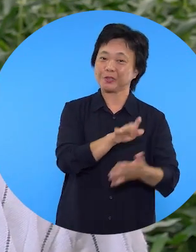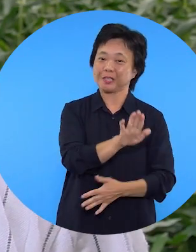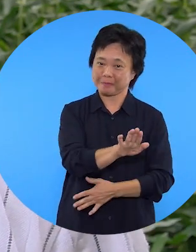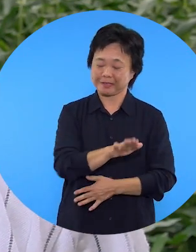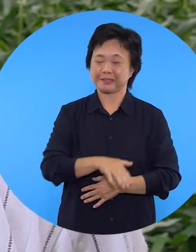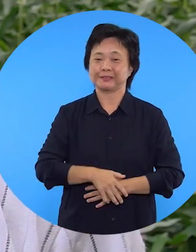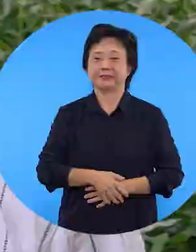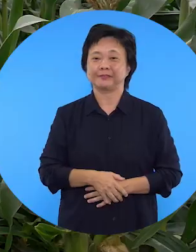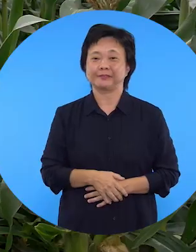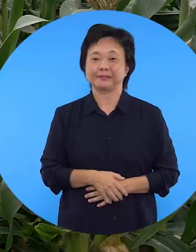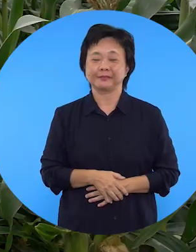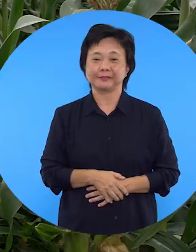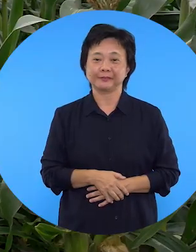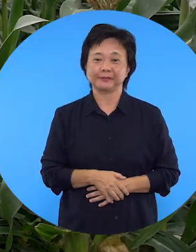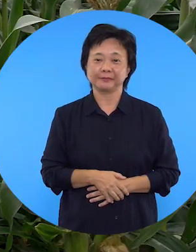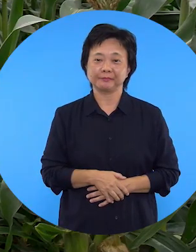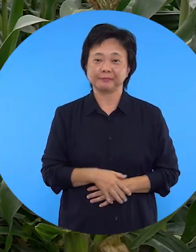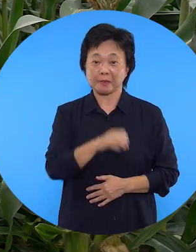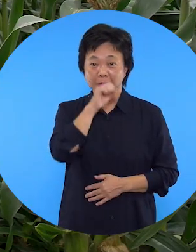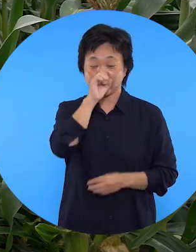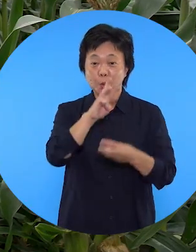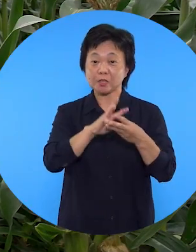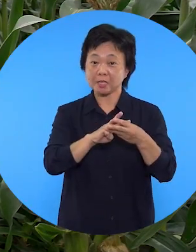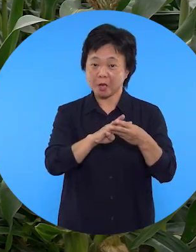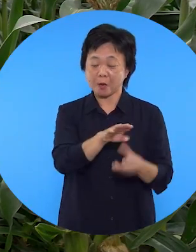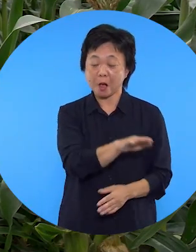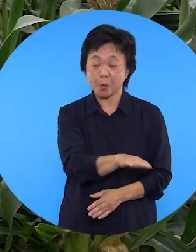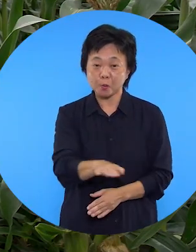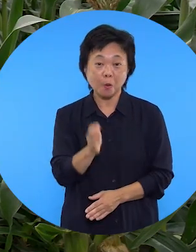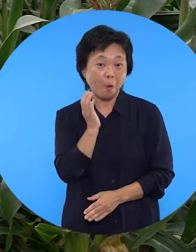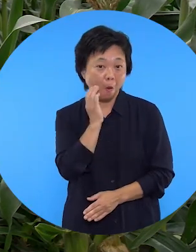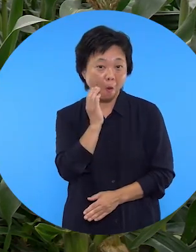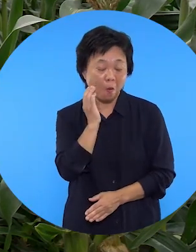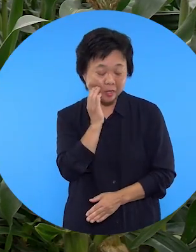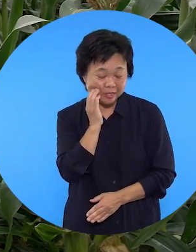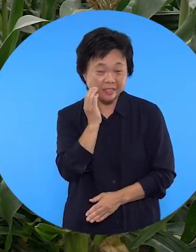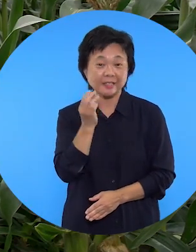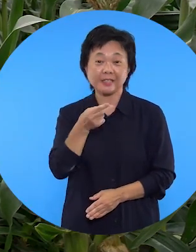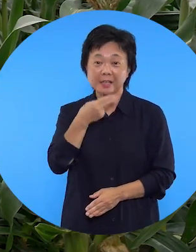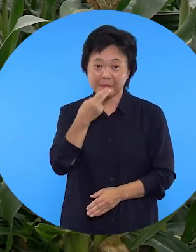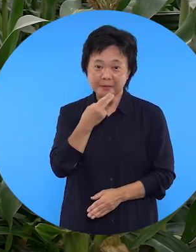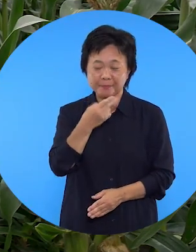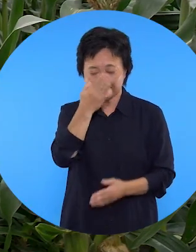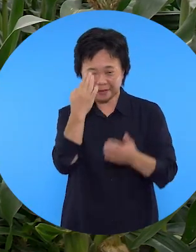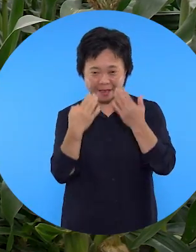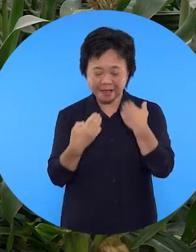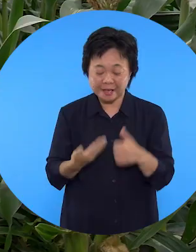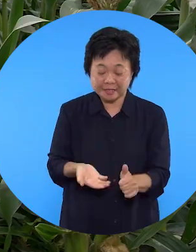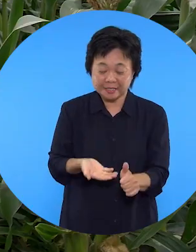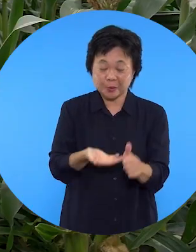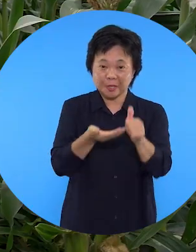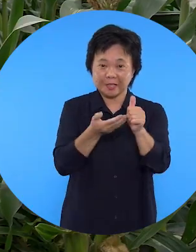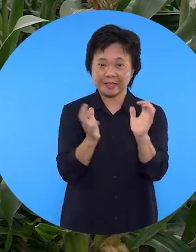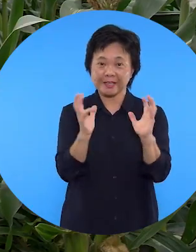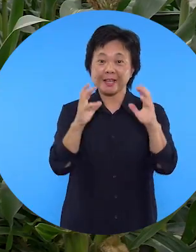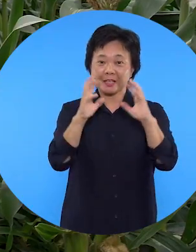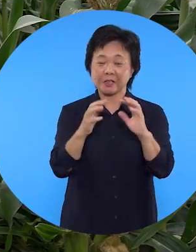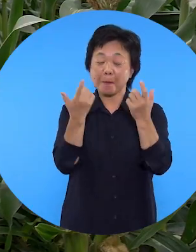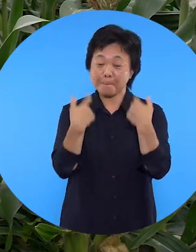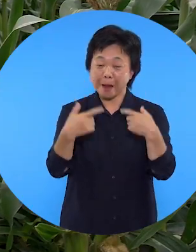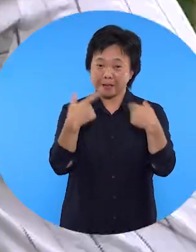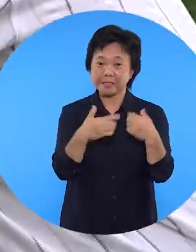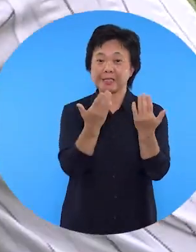ます吉田さんは子どもたちに美味しく食べてもらおうと端正かけて作った野菜を